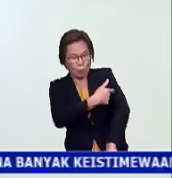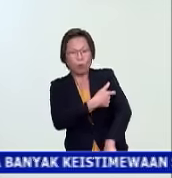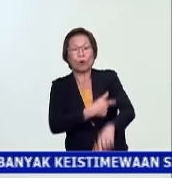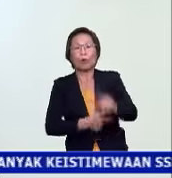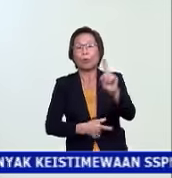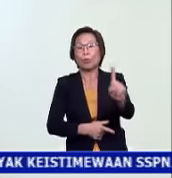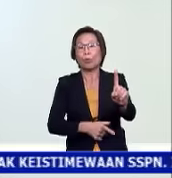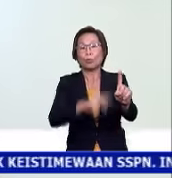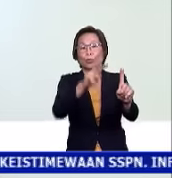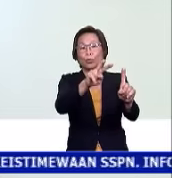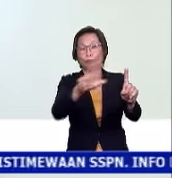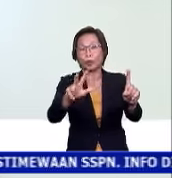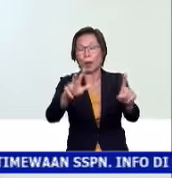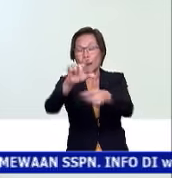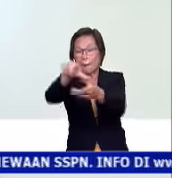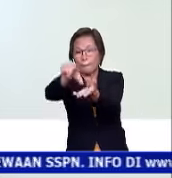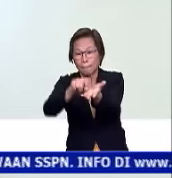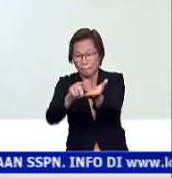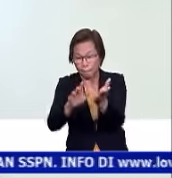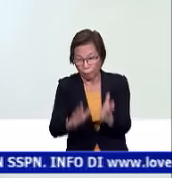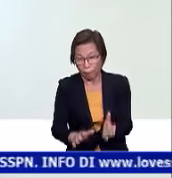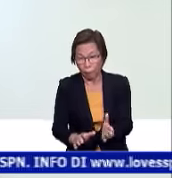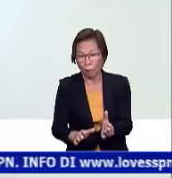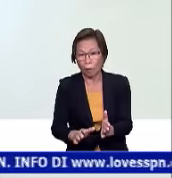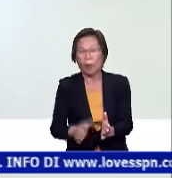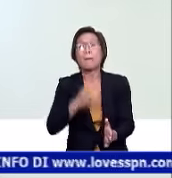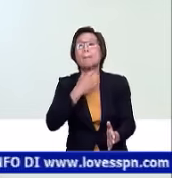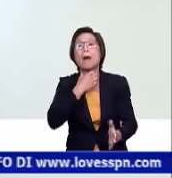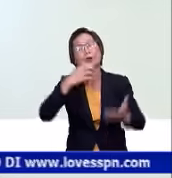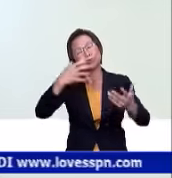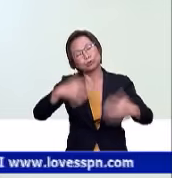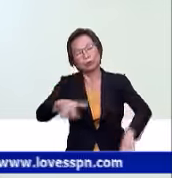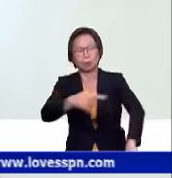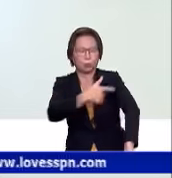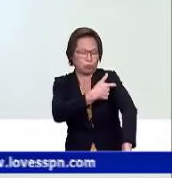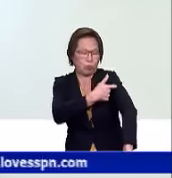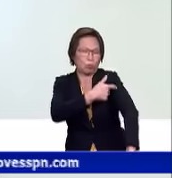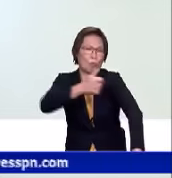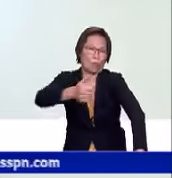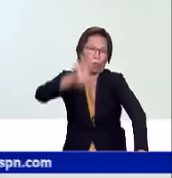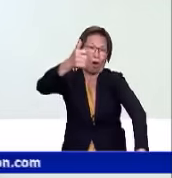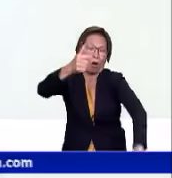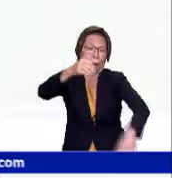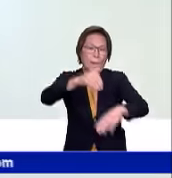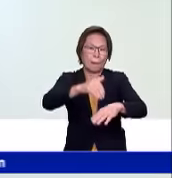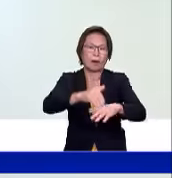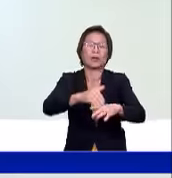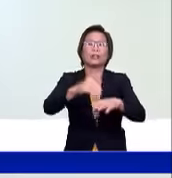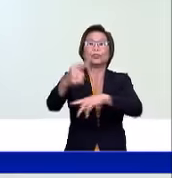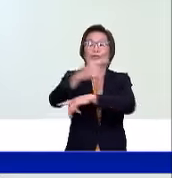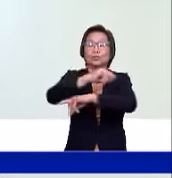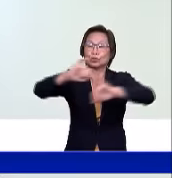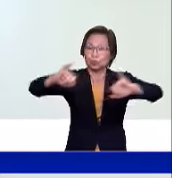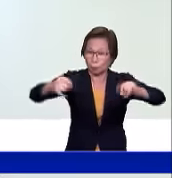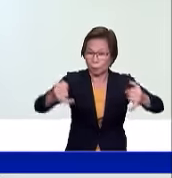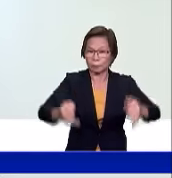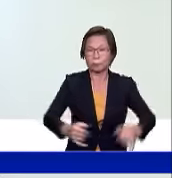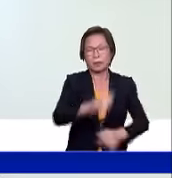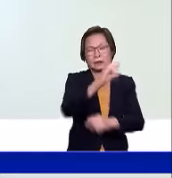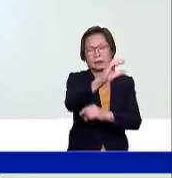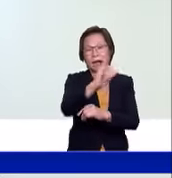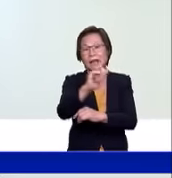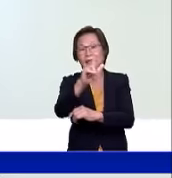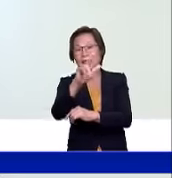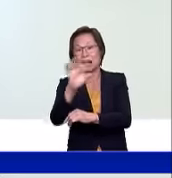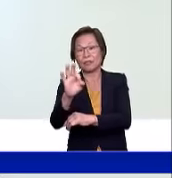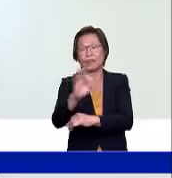seramai 123 petugas di Perak juga telah menerima suntikan dos pertama mereka pada Jumaat lalu. CITF juga